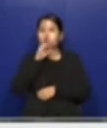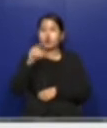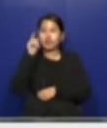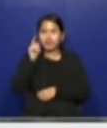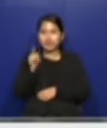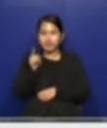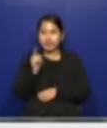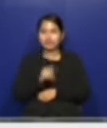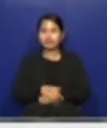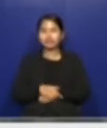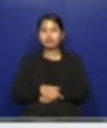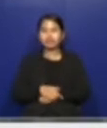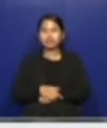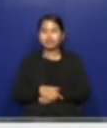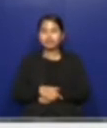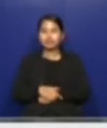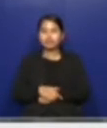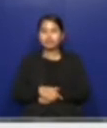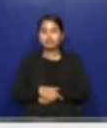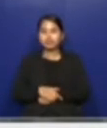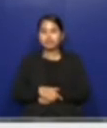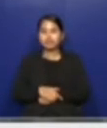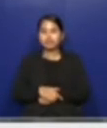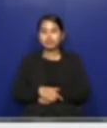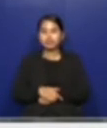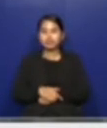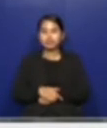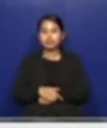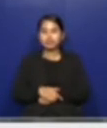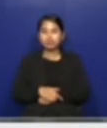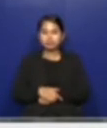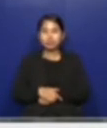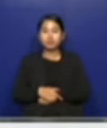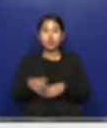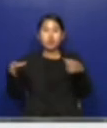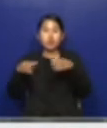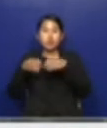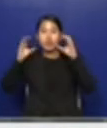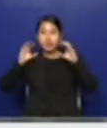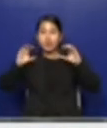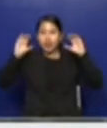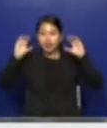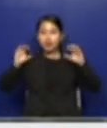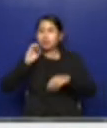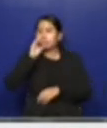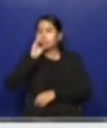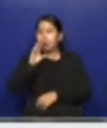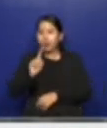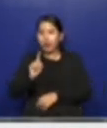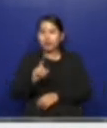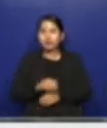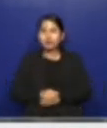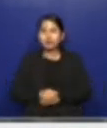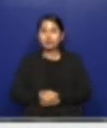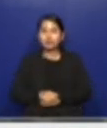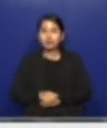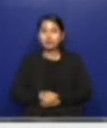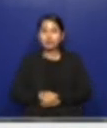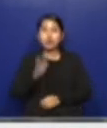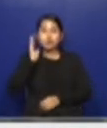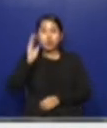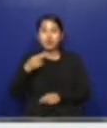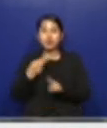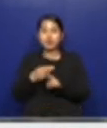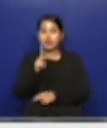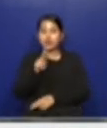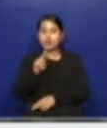แห่งนี้ที่ของท่านแหละครับก็บอกว่าแม้ท่านดร.กนกได้บอกว่าจะ